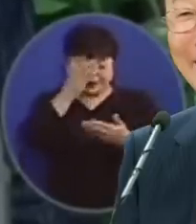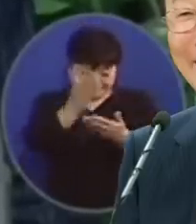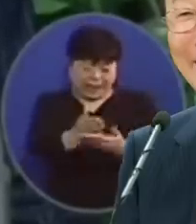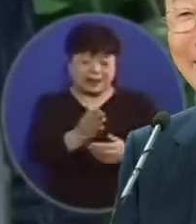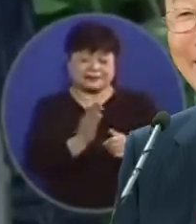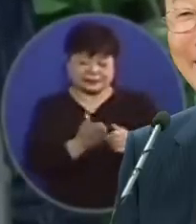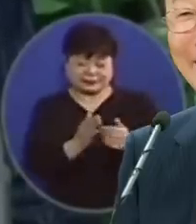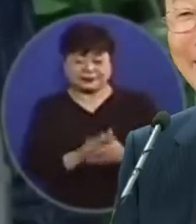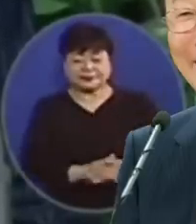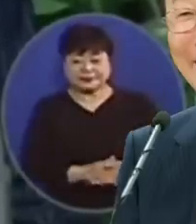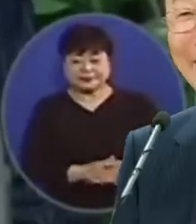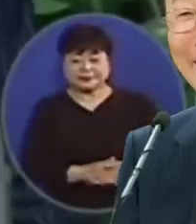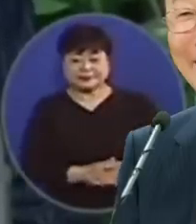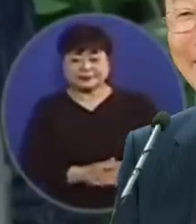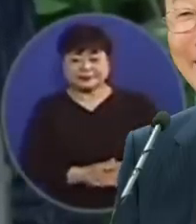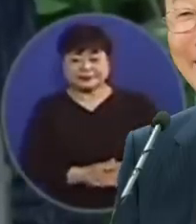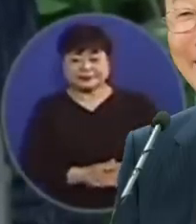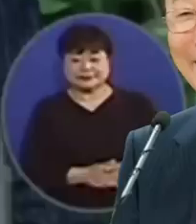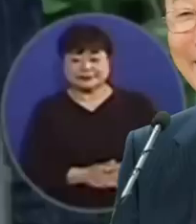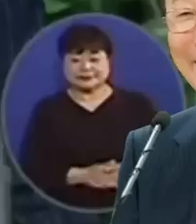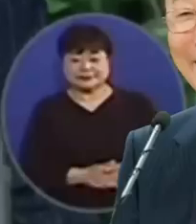말아라.